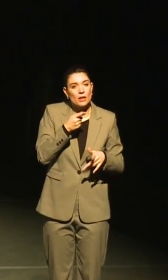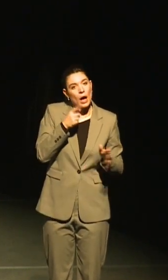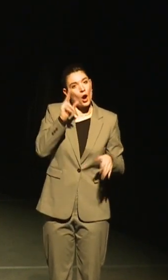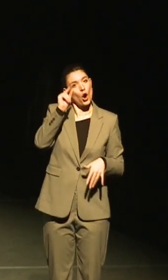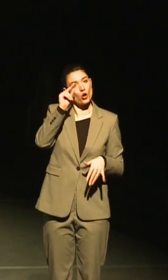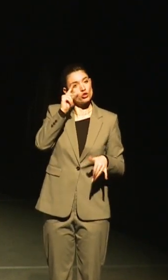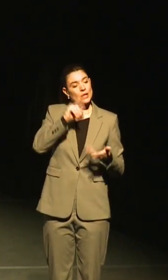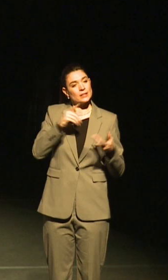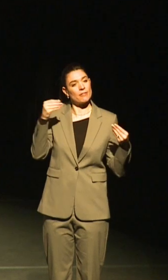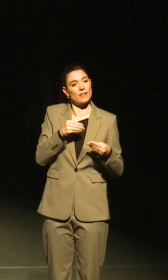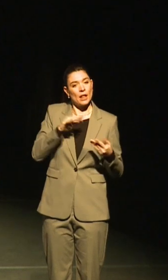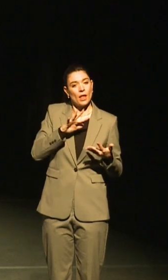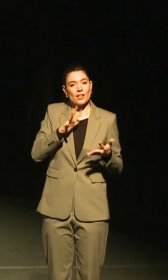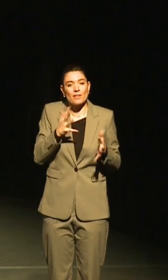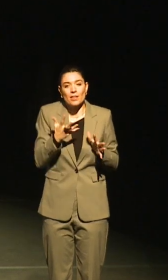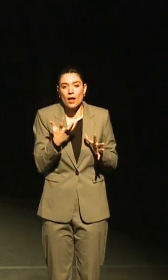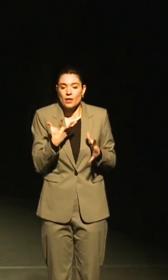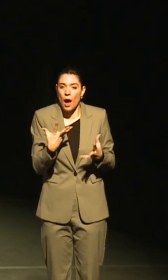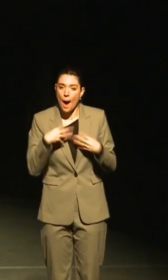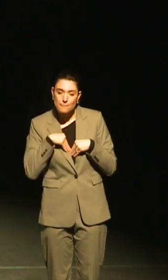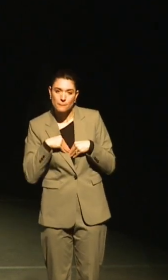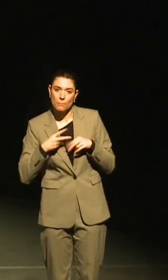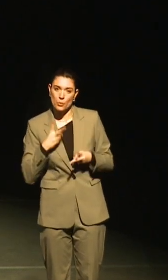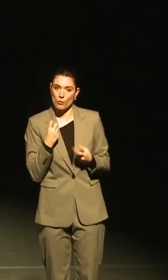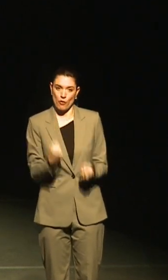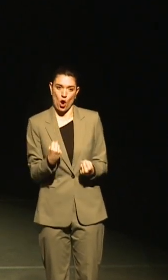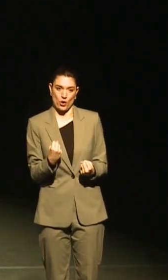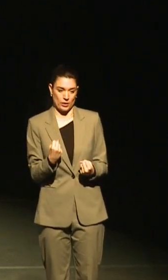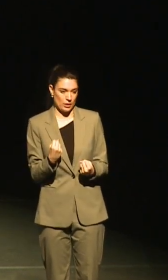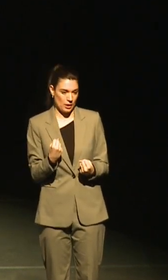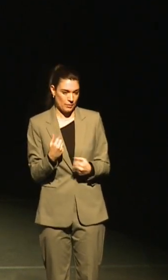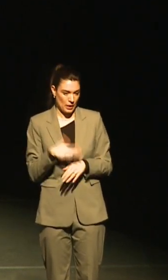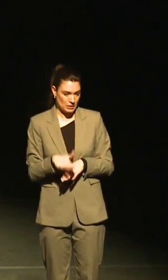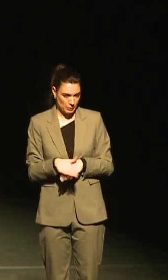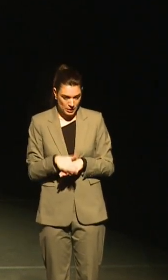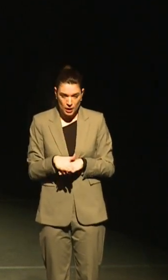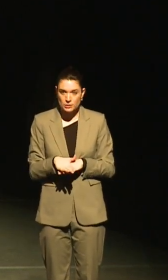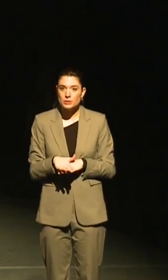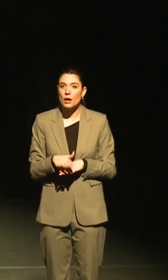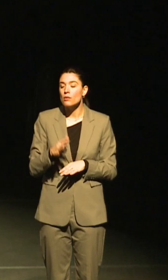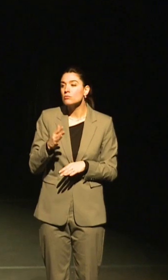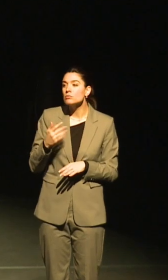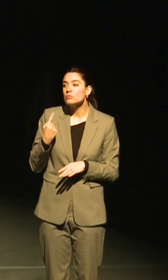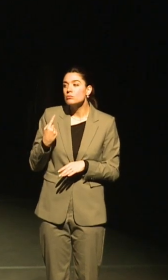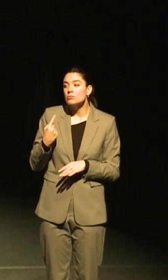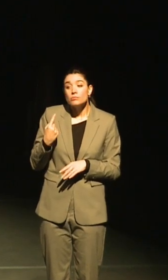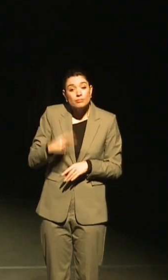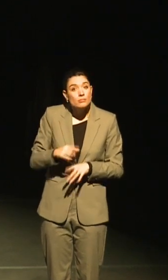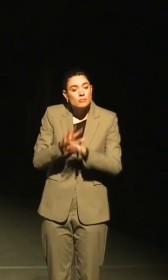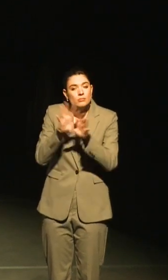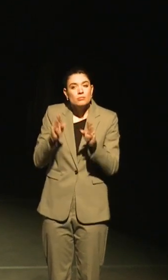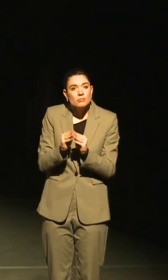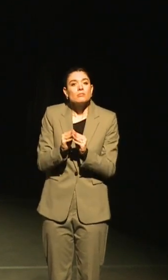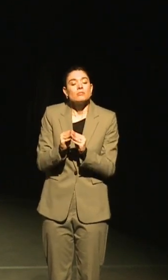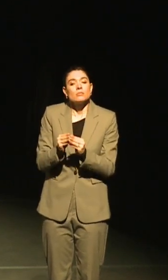con la dovuta attenzione credo che questo abbia contribuito a far sì che io potessi poi dare il